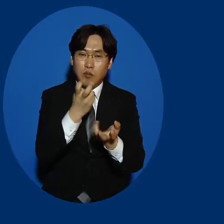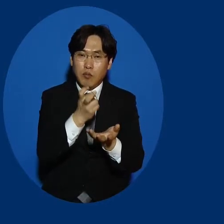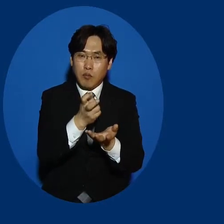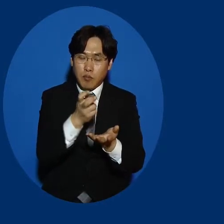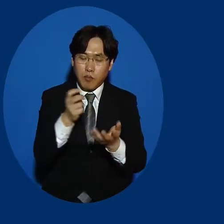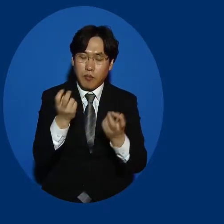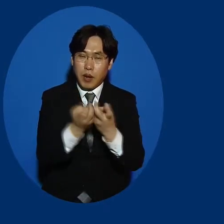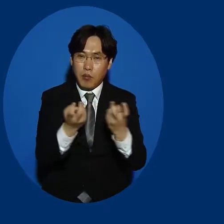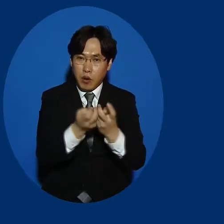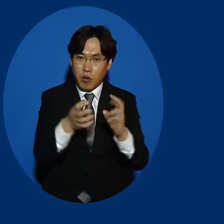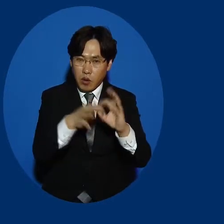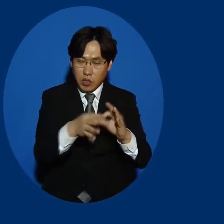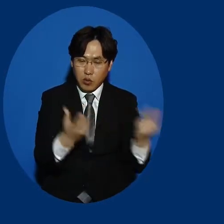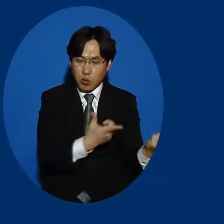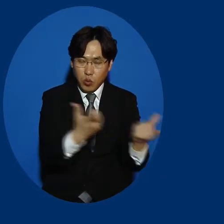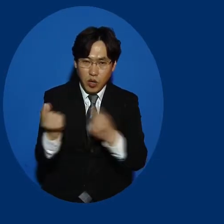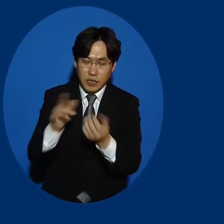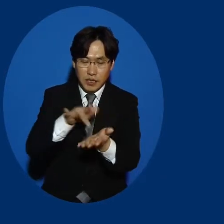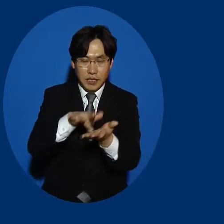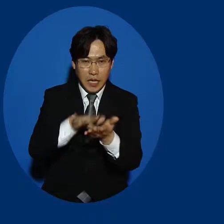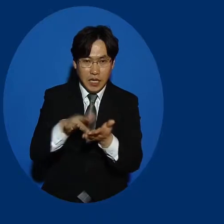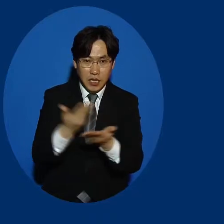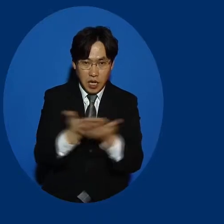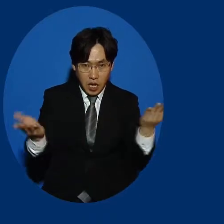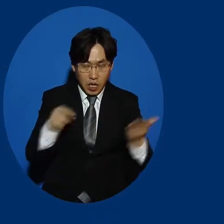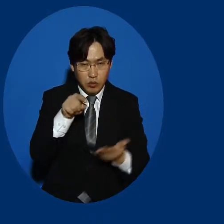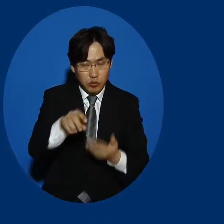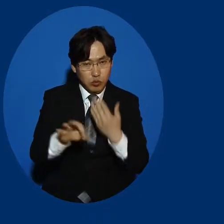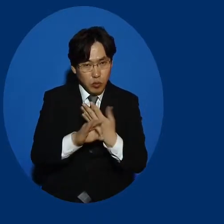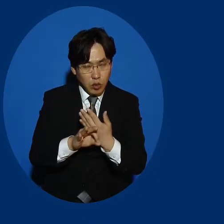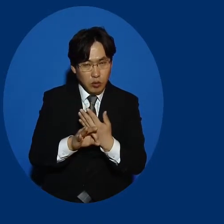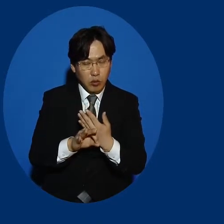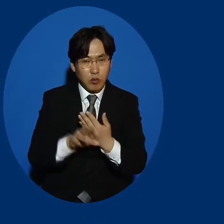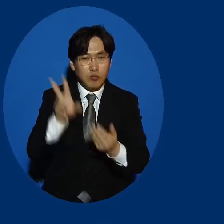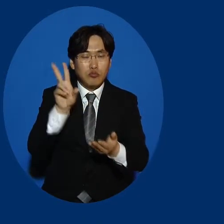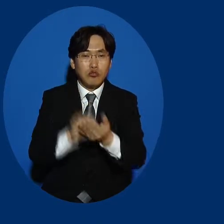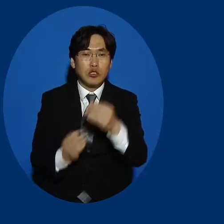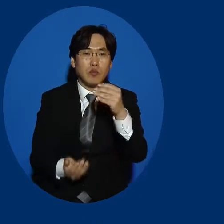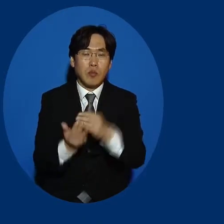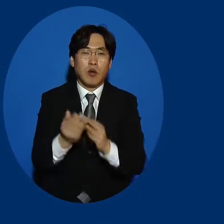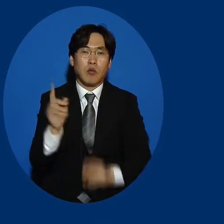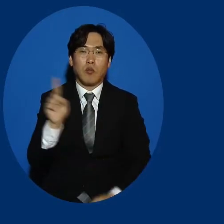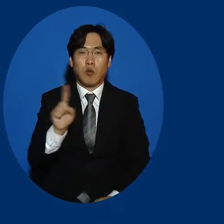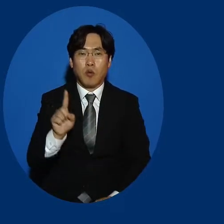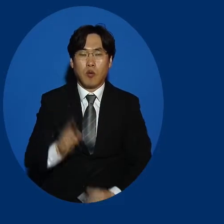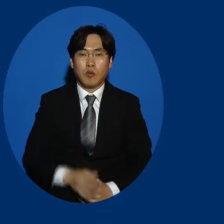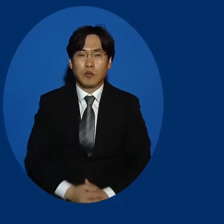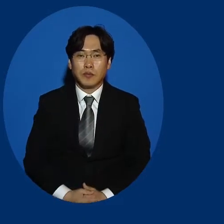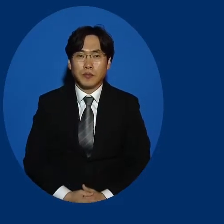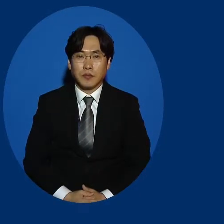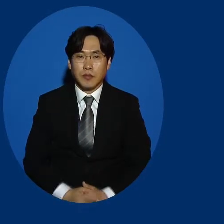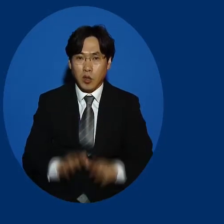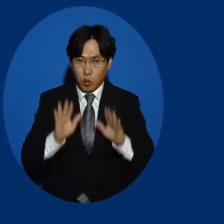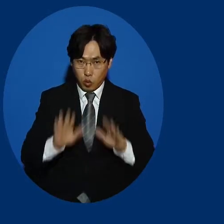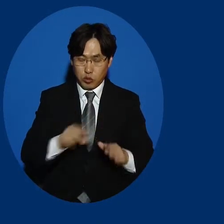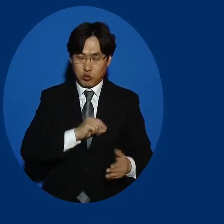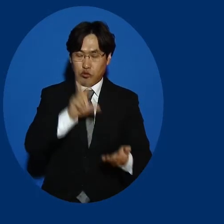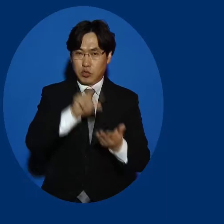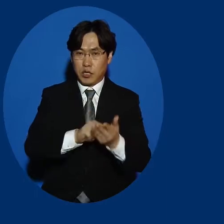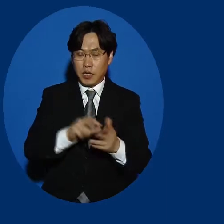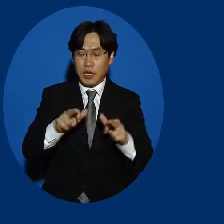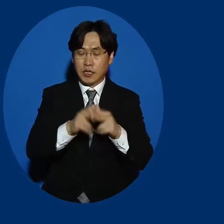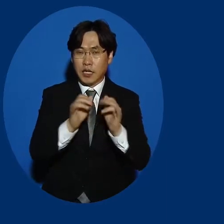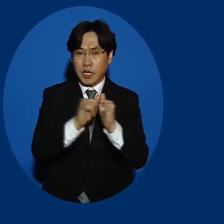아닌 똑같은 약을 처방한다면 어떤 일이 일어날까요? 오늘의 주제인